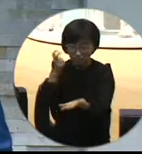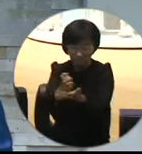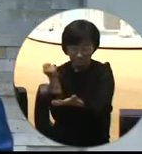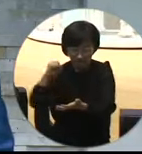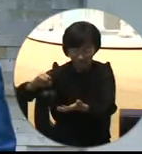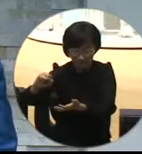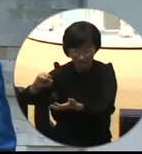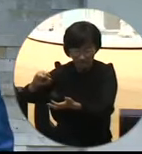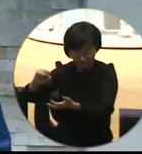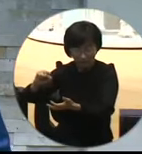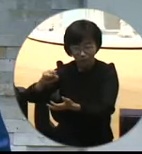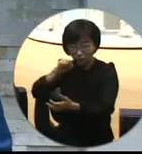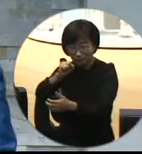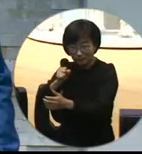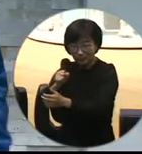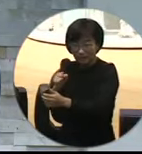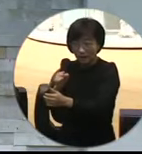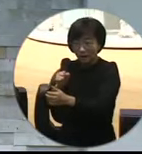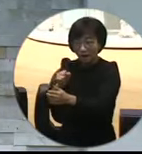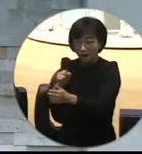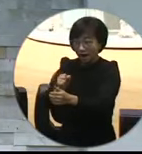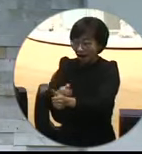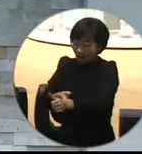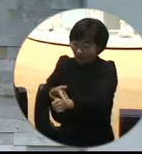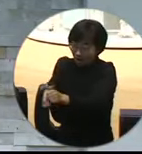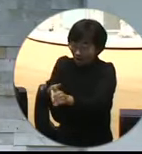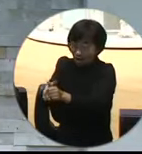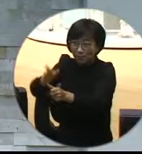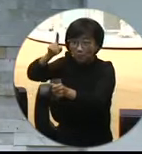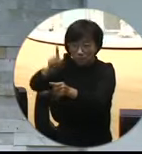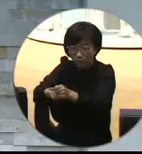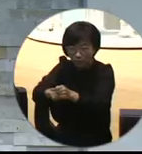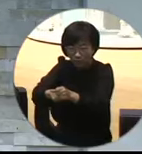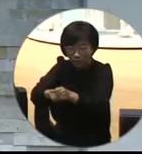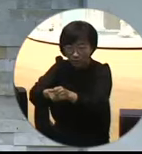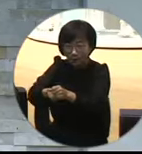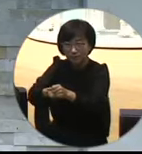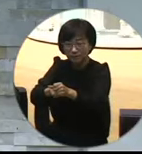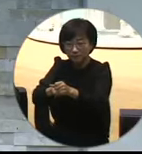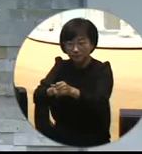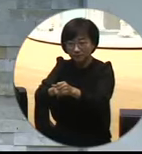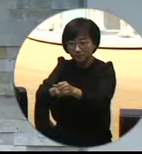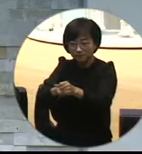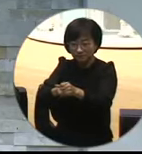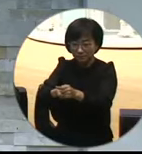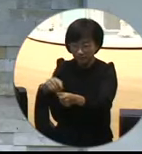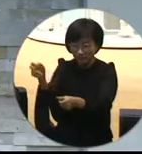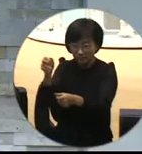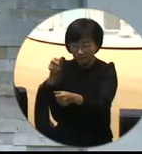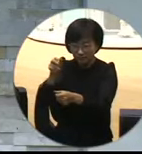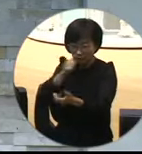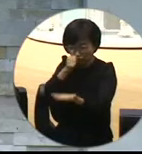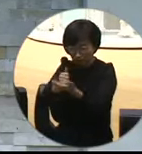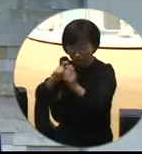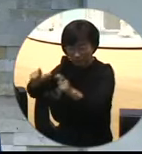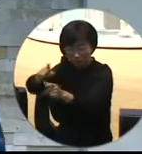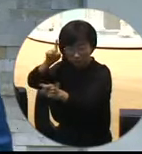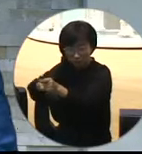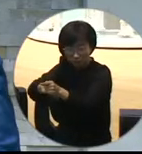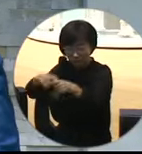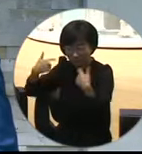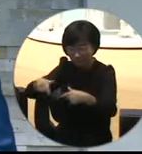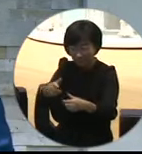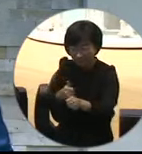이래 가지고 그야말로 끊임없이 율법의 눈을 가지고 정죄하려고